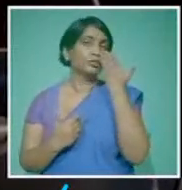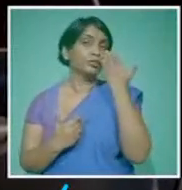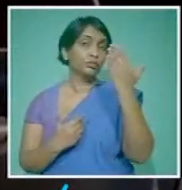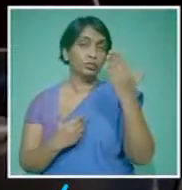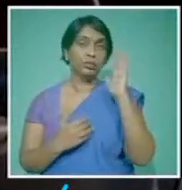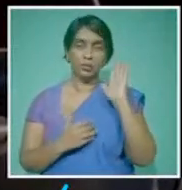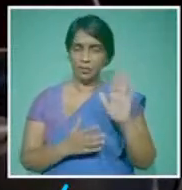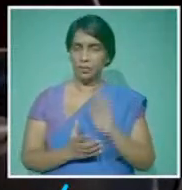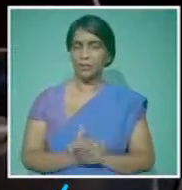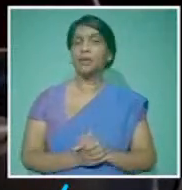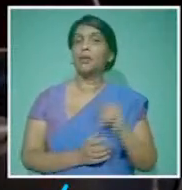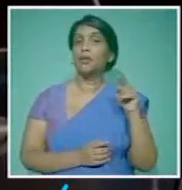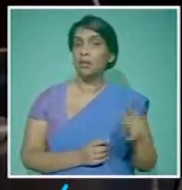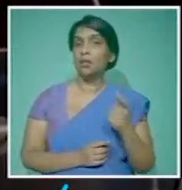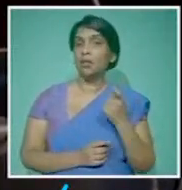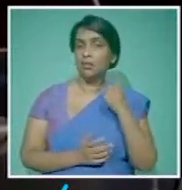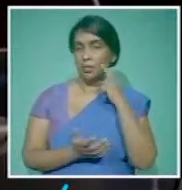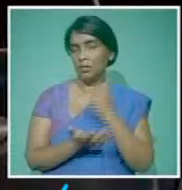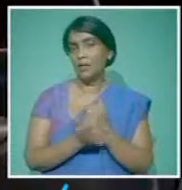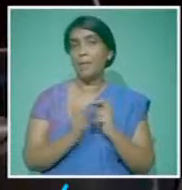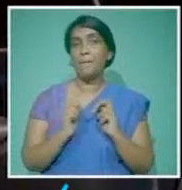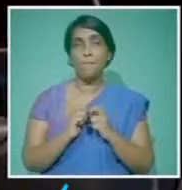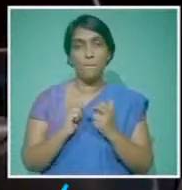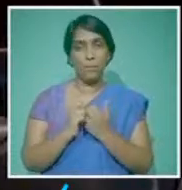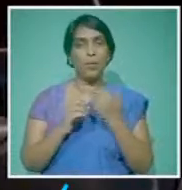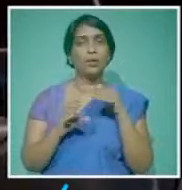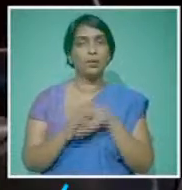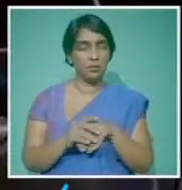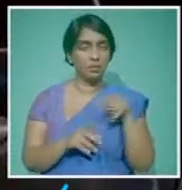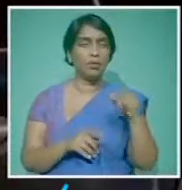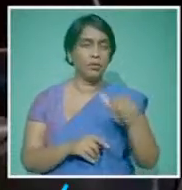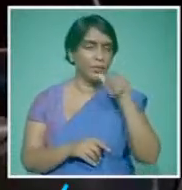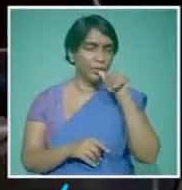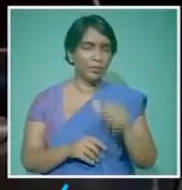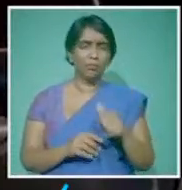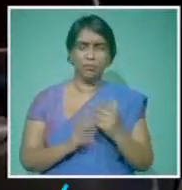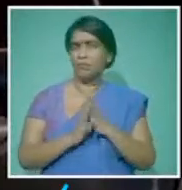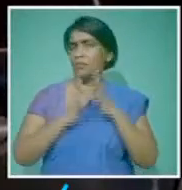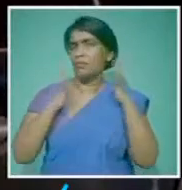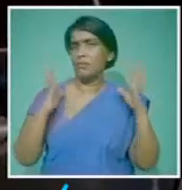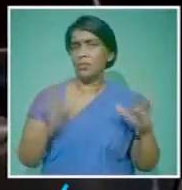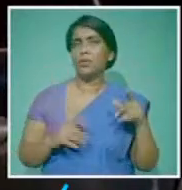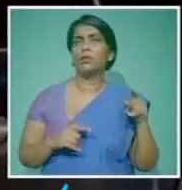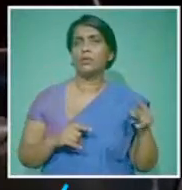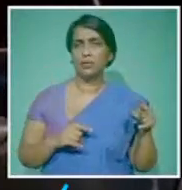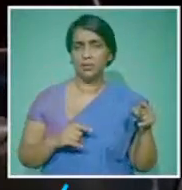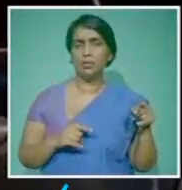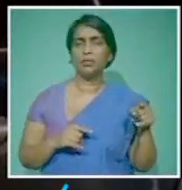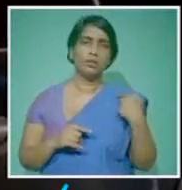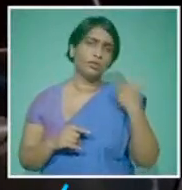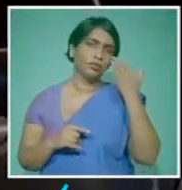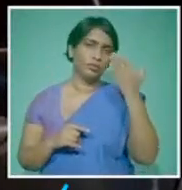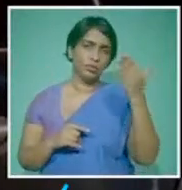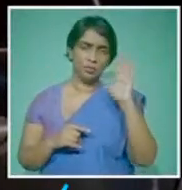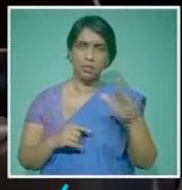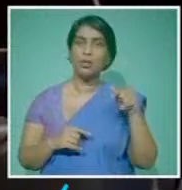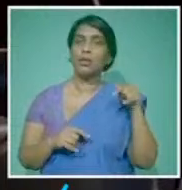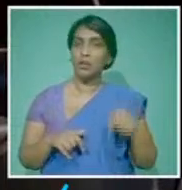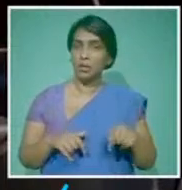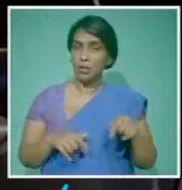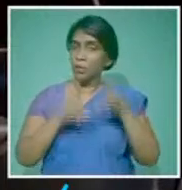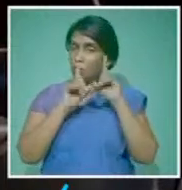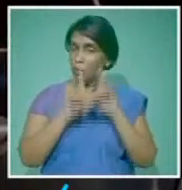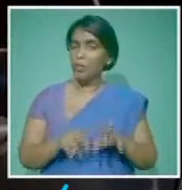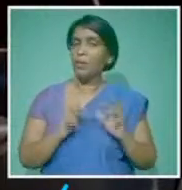मे पेन्नतीन मे आर्थिक अर्बुदय तूल एक ओनवटत्वाद आप पेन्नतीन